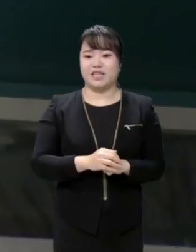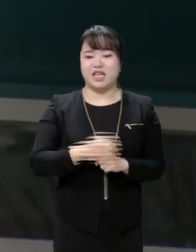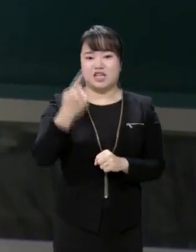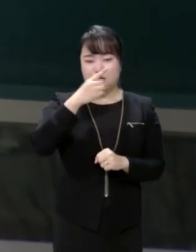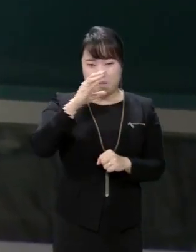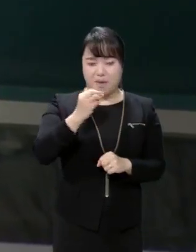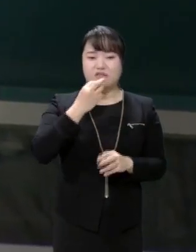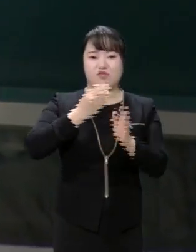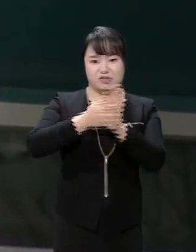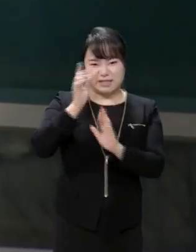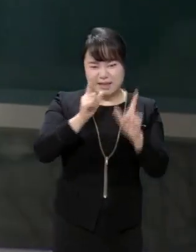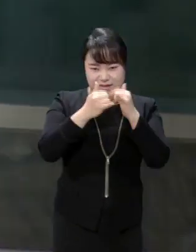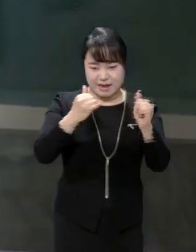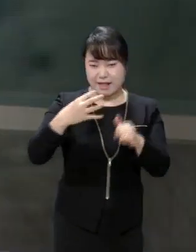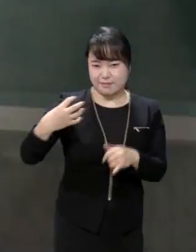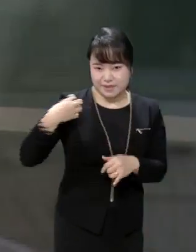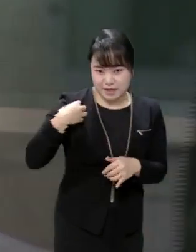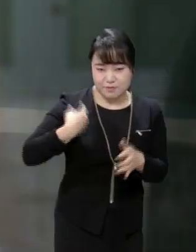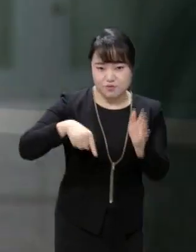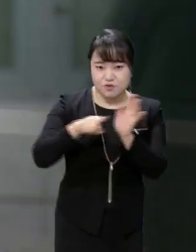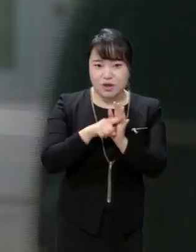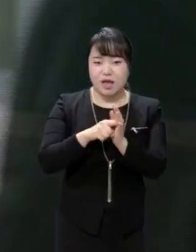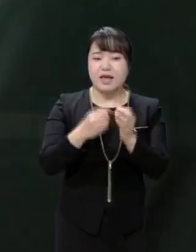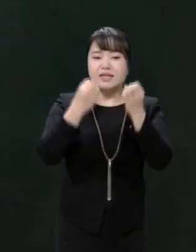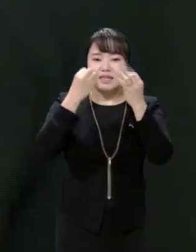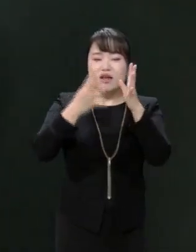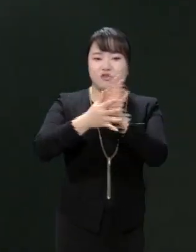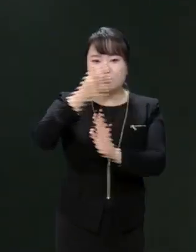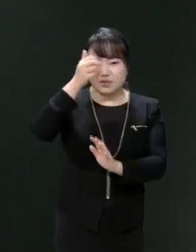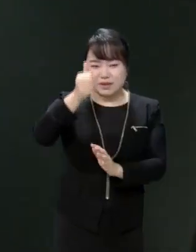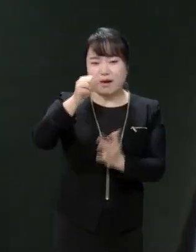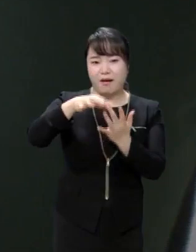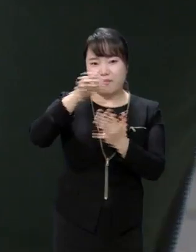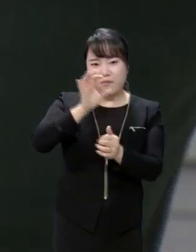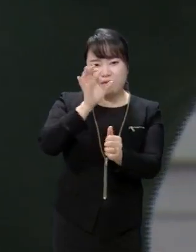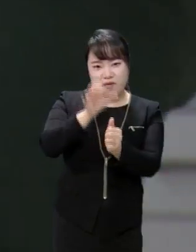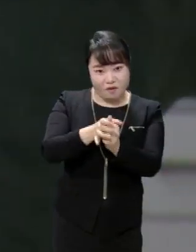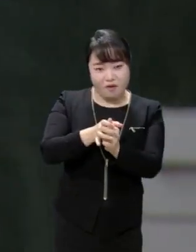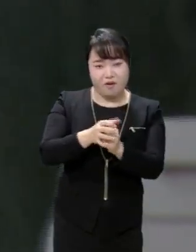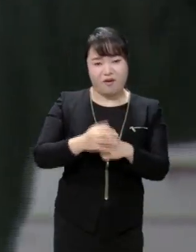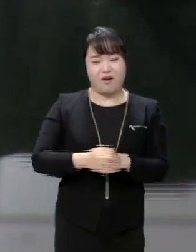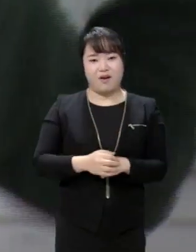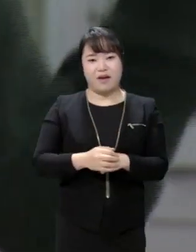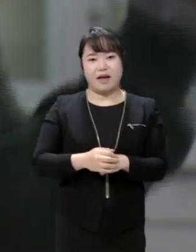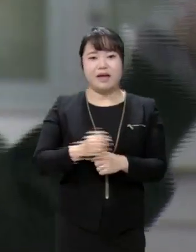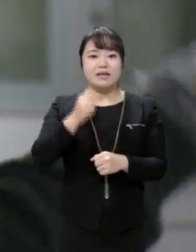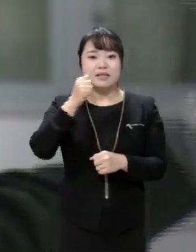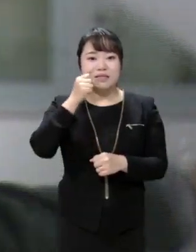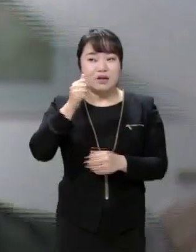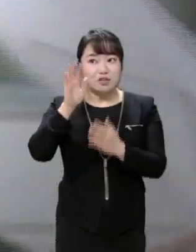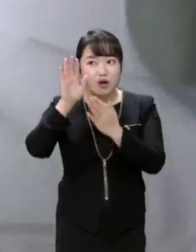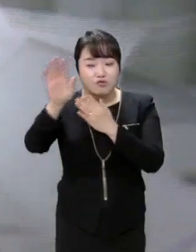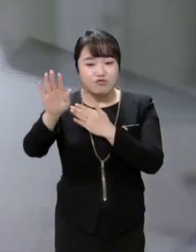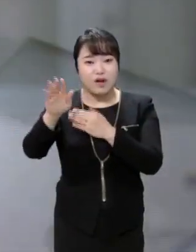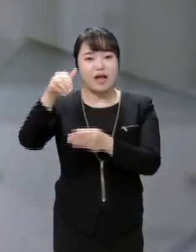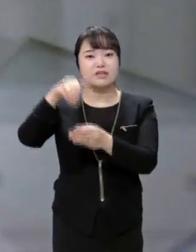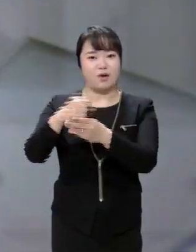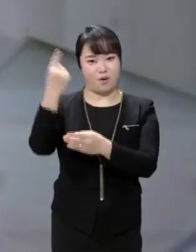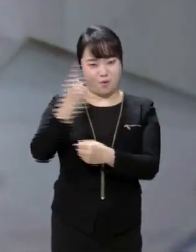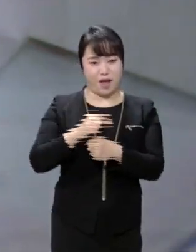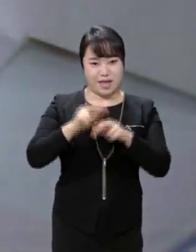살림살이를 책임제 새 서울 시장을 뽑는 보고에서는 것 그 선거를 5달 정도 앞둔 지금